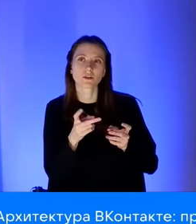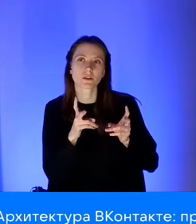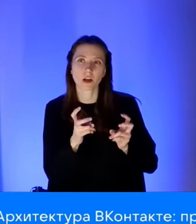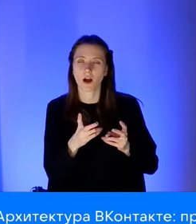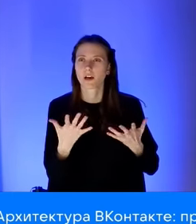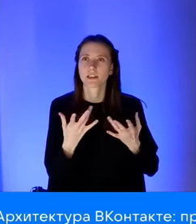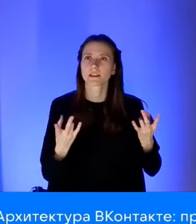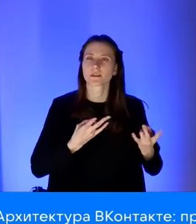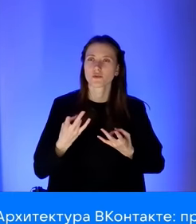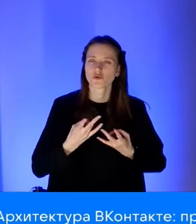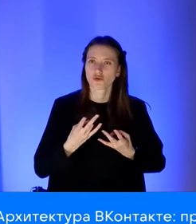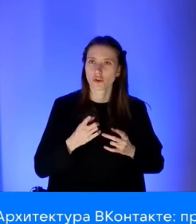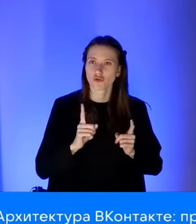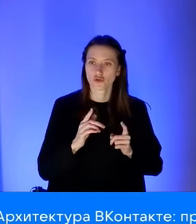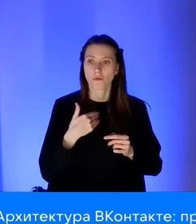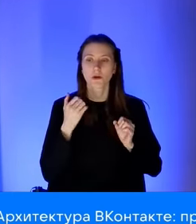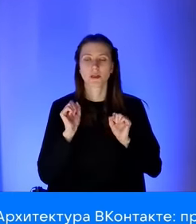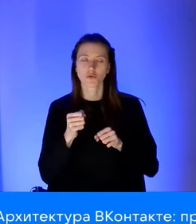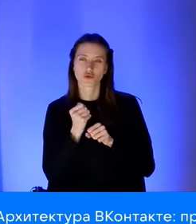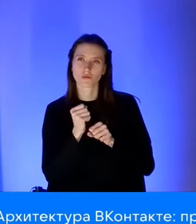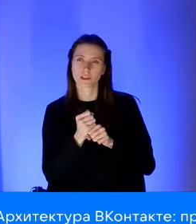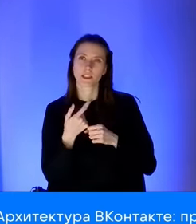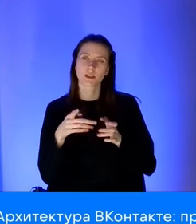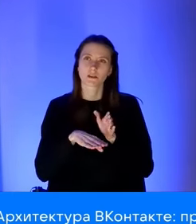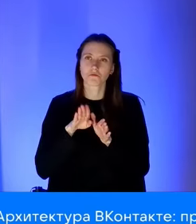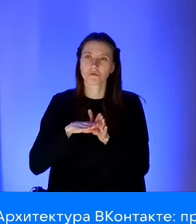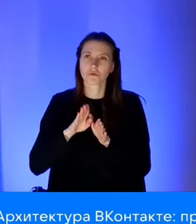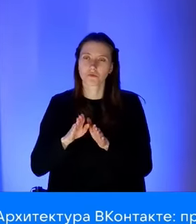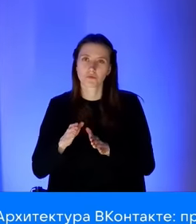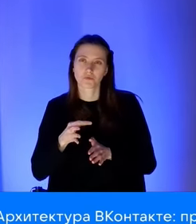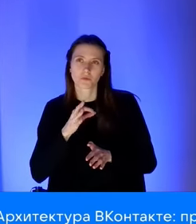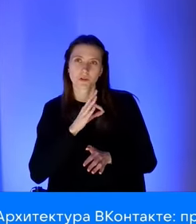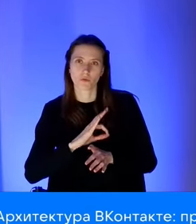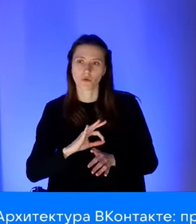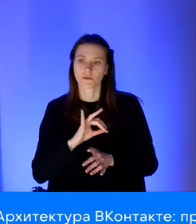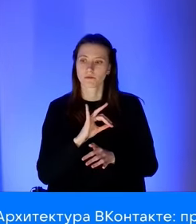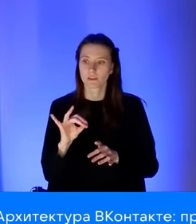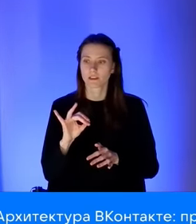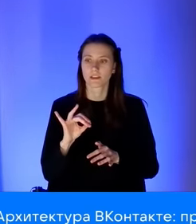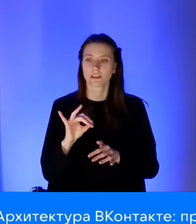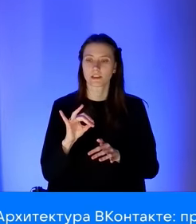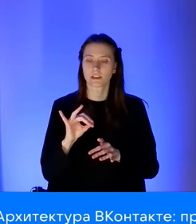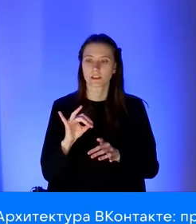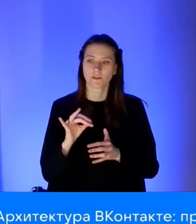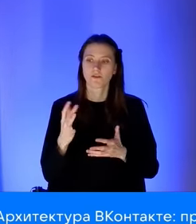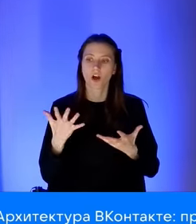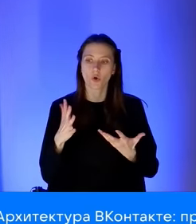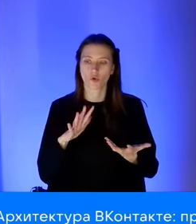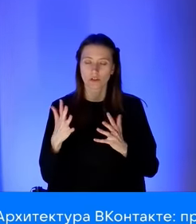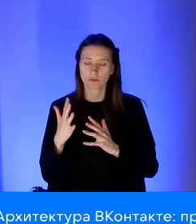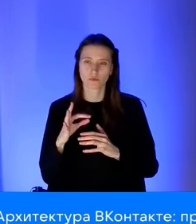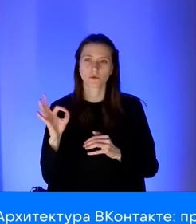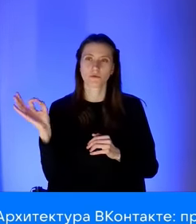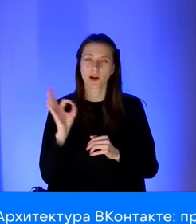поэтому можем делать Просто это всё эффективно и экономить на железе Ну и большой момент - это то